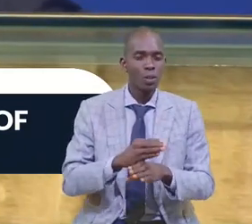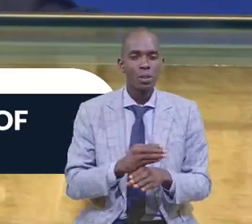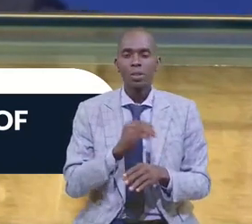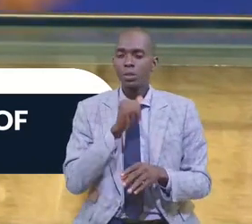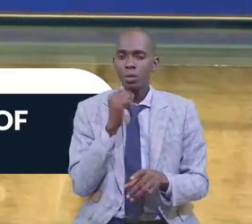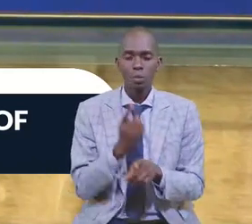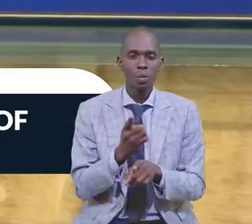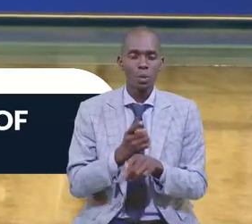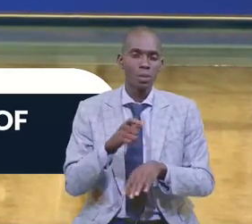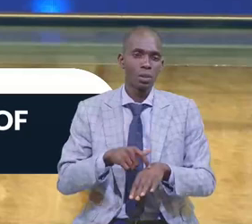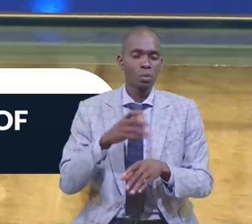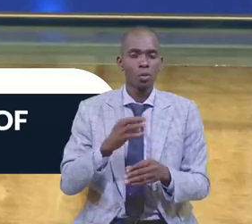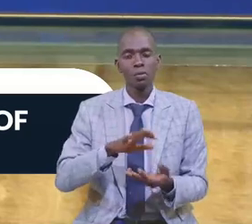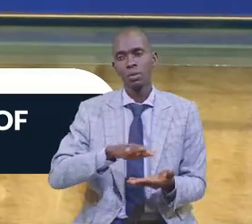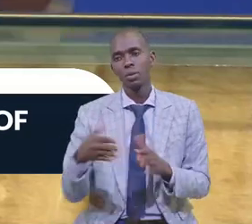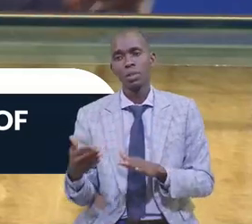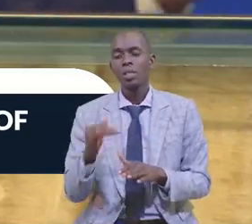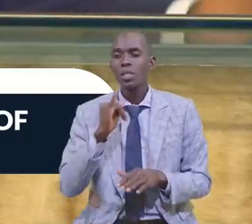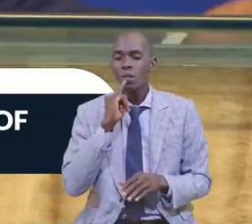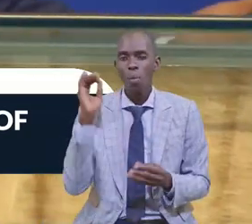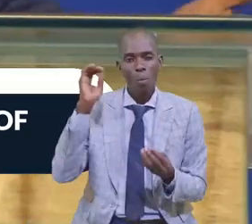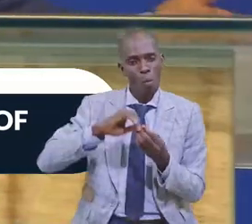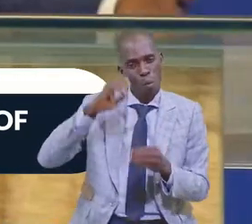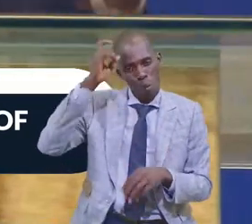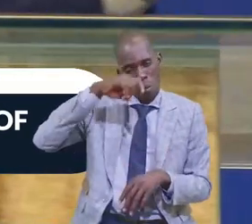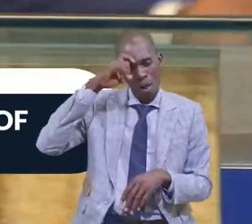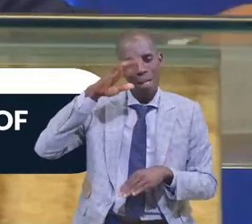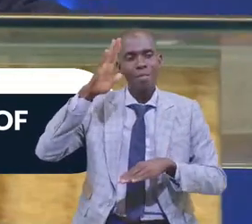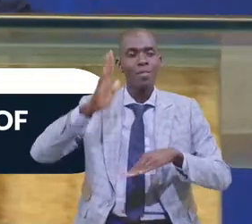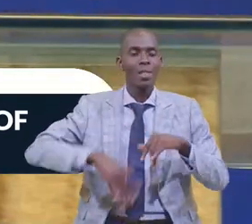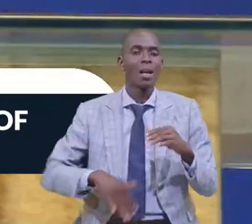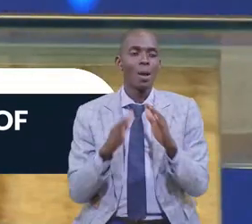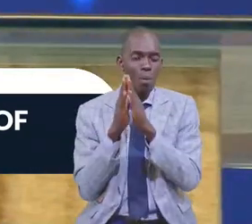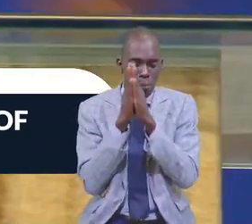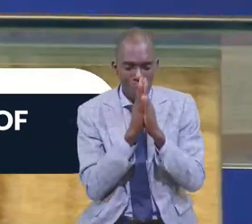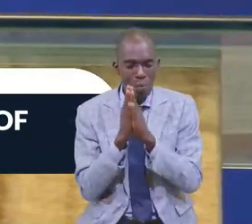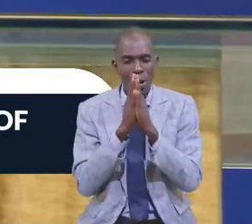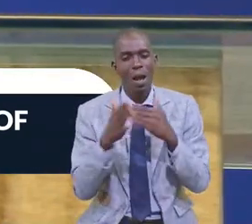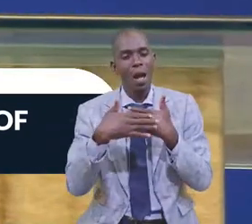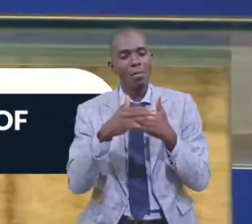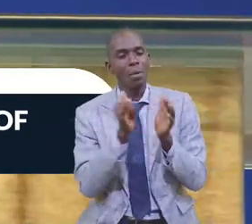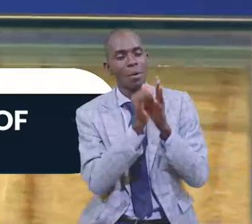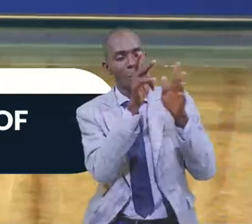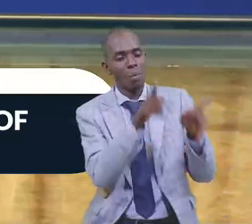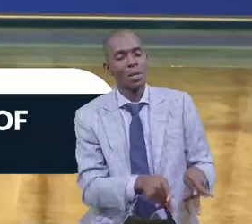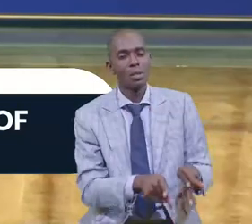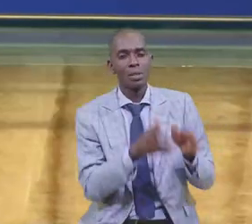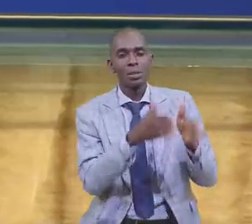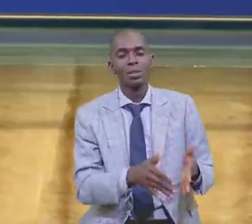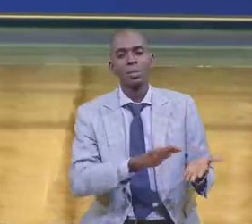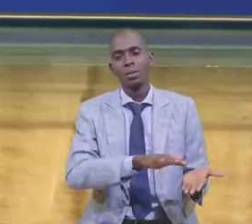évitable, plutôt, deuxième point. La perception appropriée du chrétien à propos de la mort évitable.